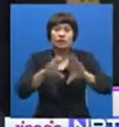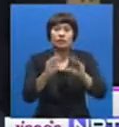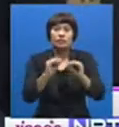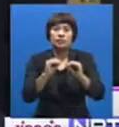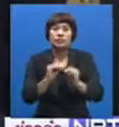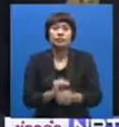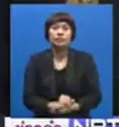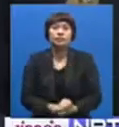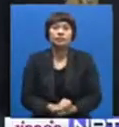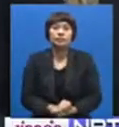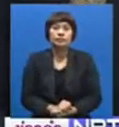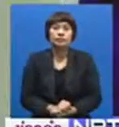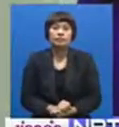ม.ค